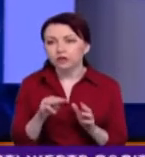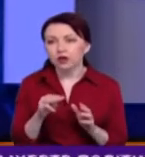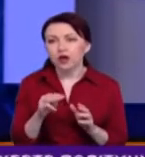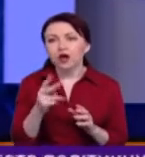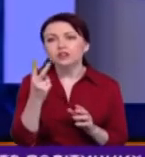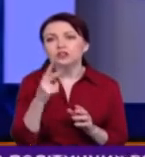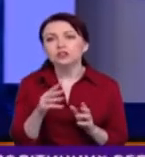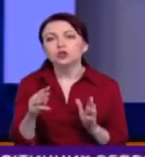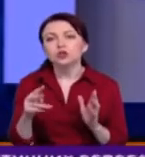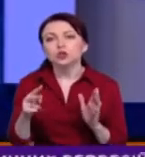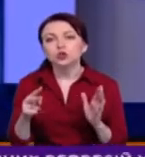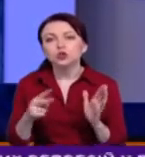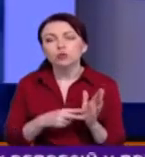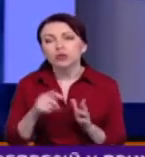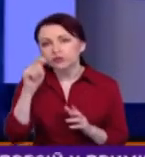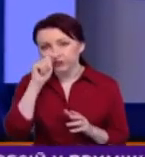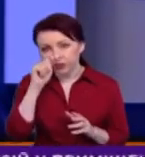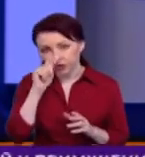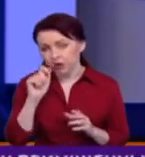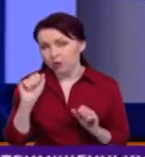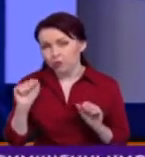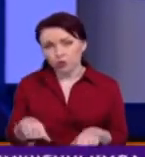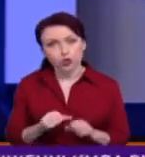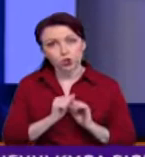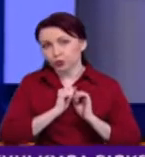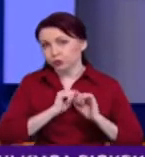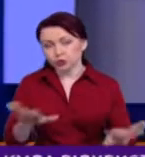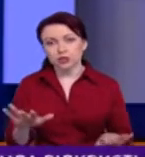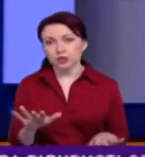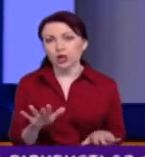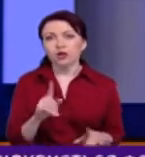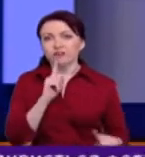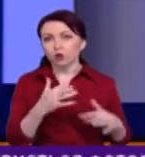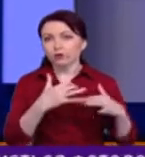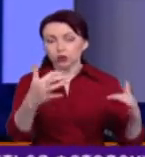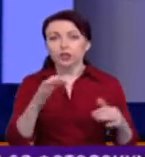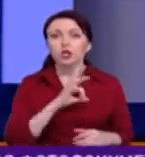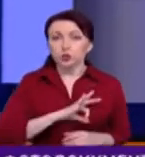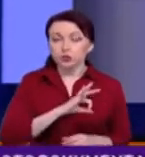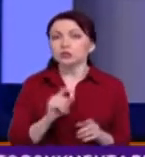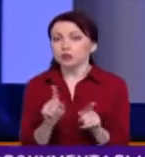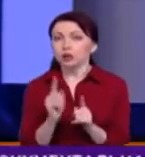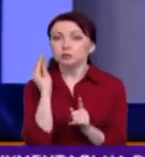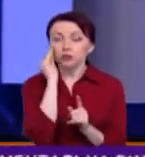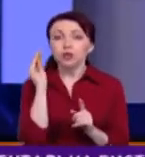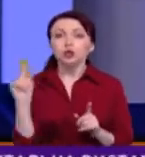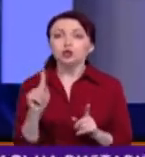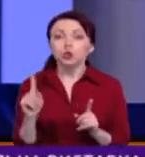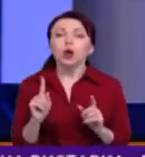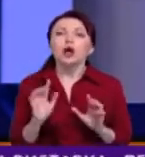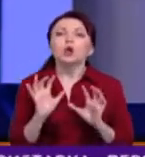був дедлайн, коли можна розпустити. І багато, насправді, юристів притримуються цієї позиції, що